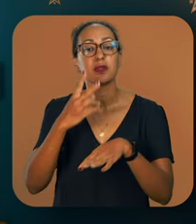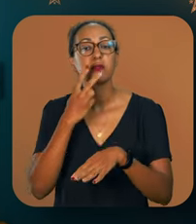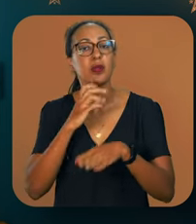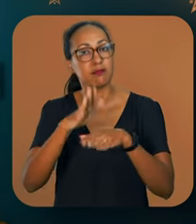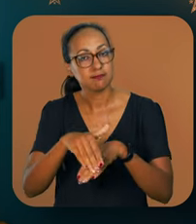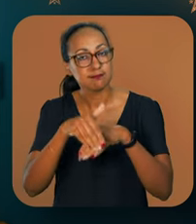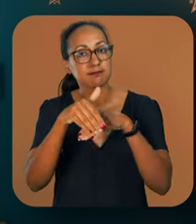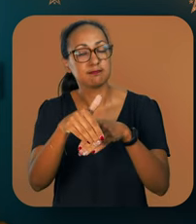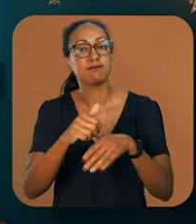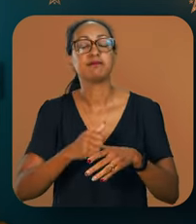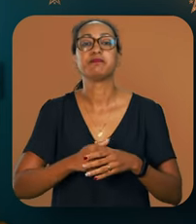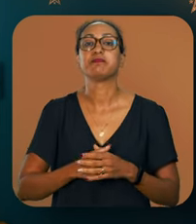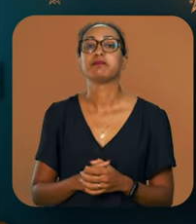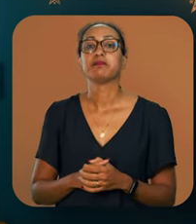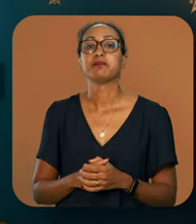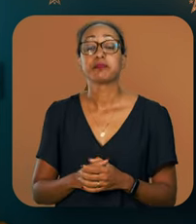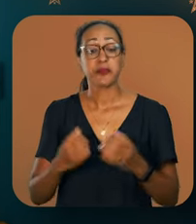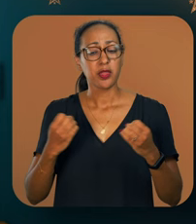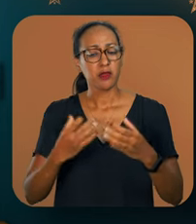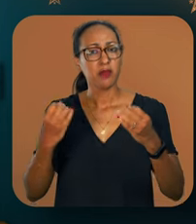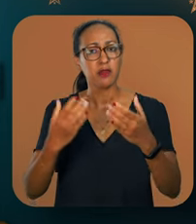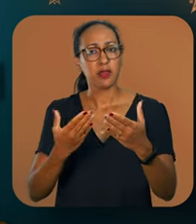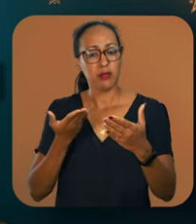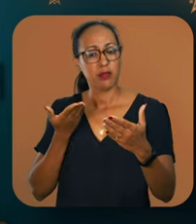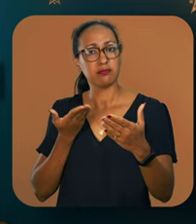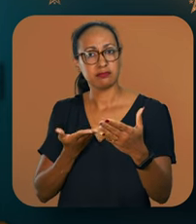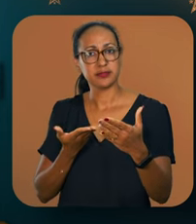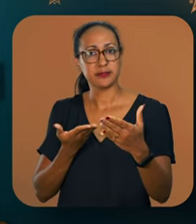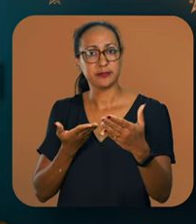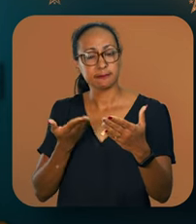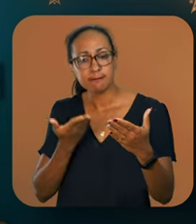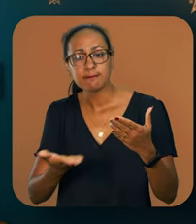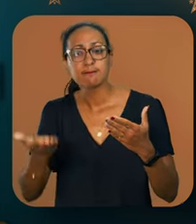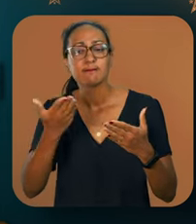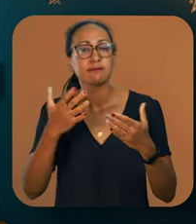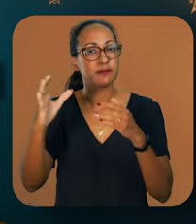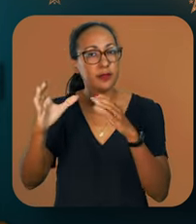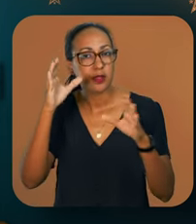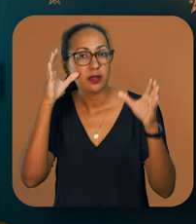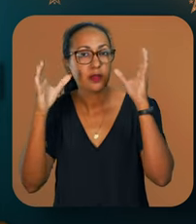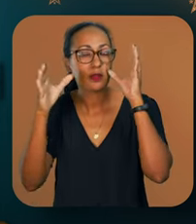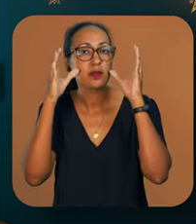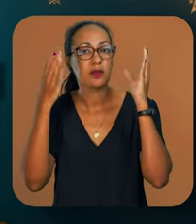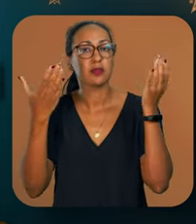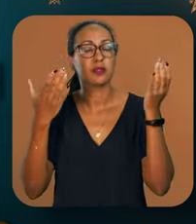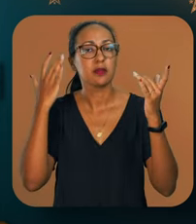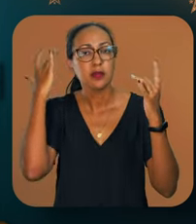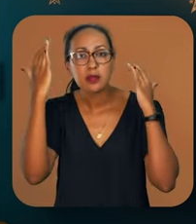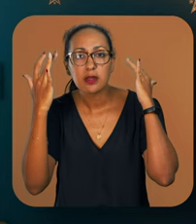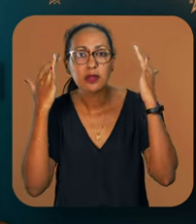citoyennes ces événements seront l'occasion pour nous d'écouter attentivement vos voix vos